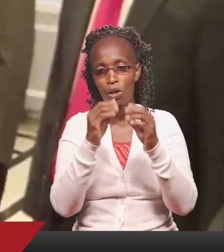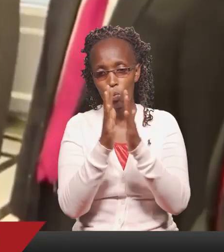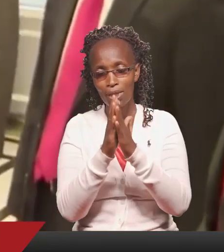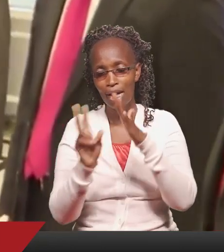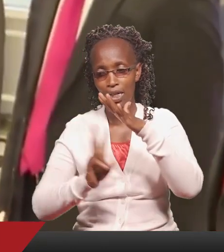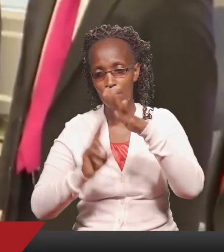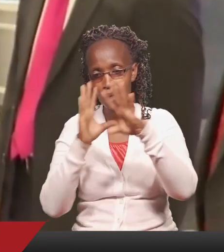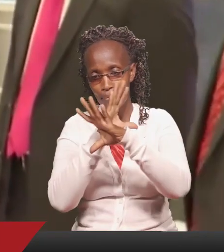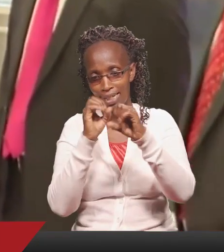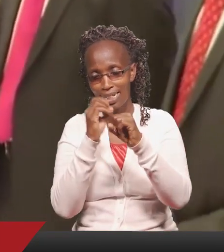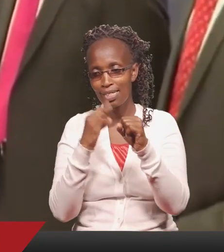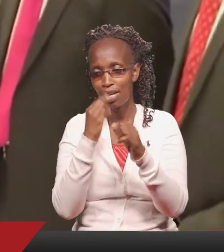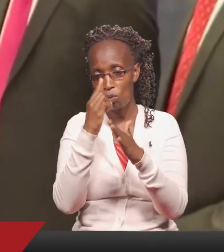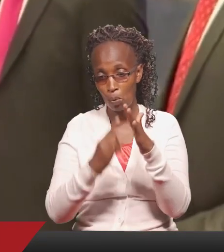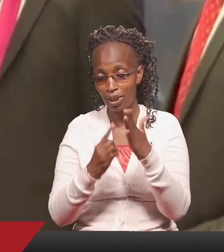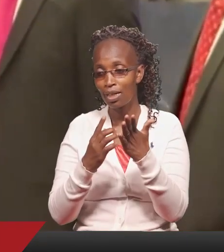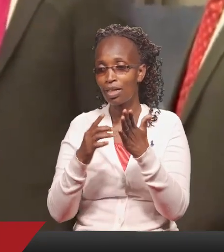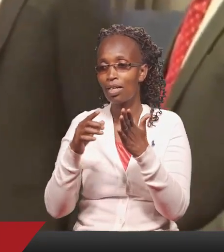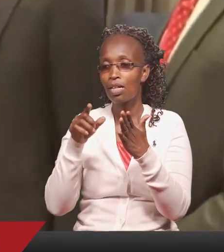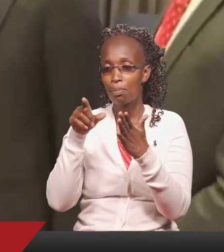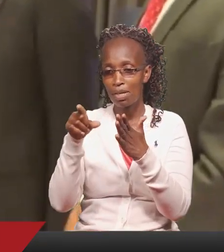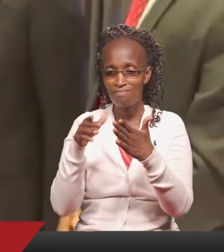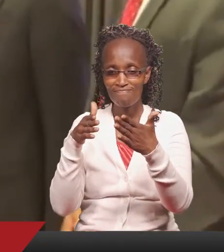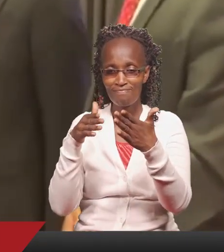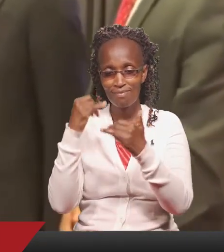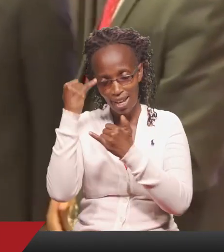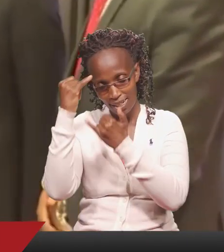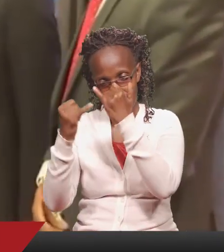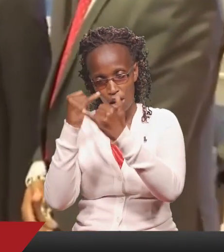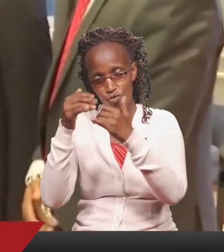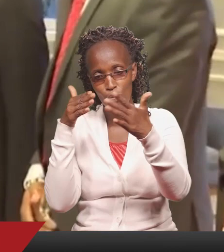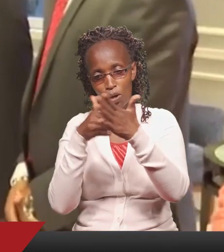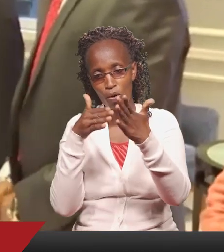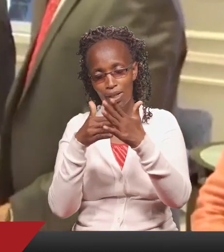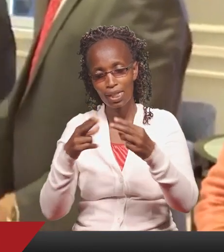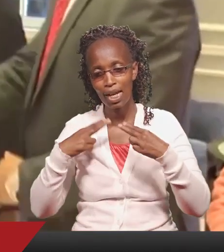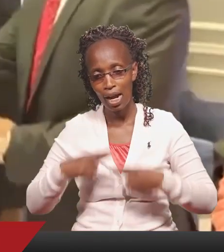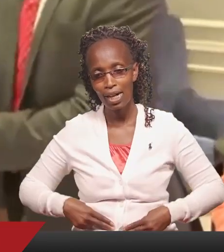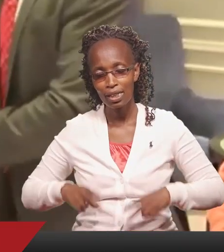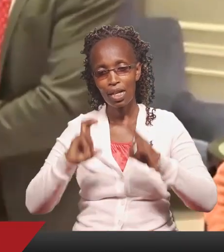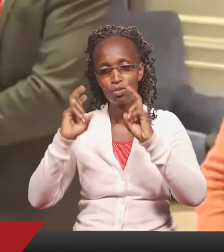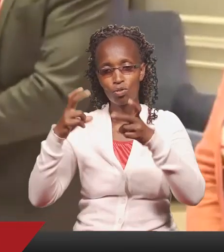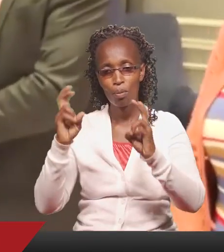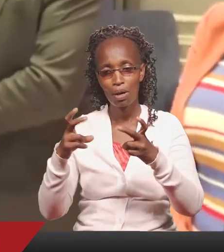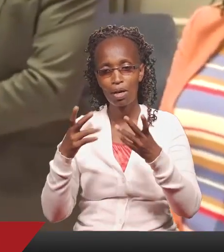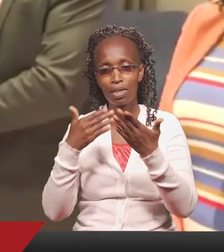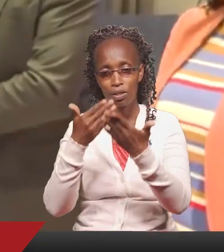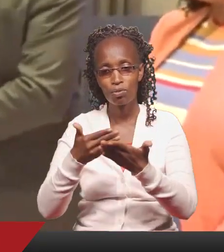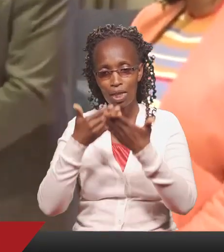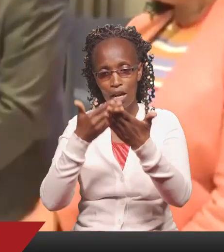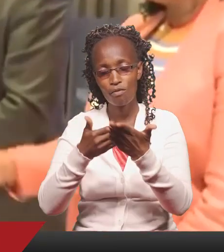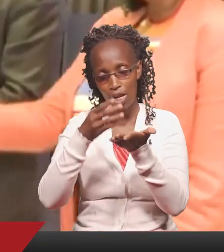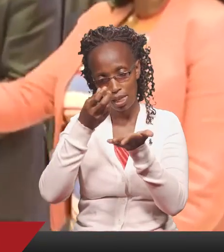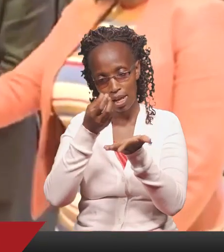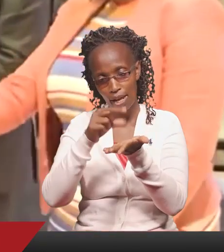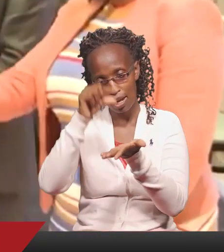Uingereza. Hapa akisema muondoko wake wa kupinga mfumo wa afya uliopendekeza wakuu wa serikali